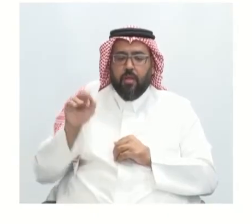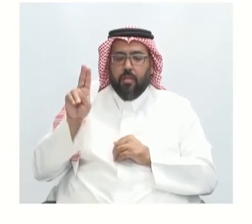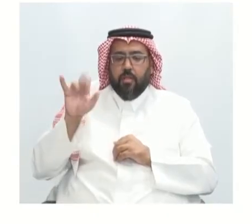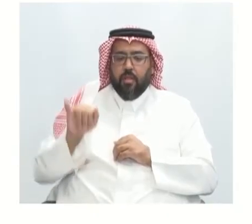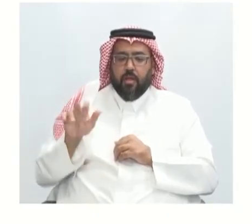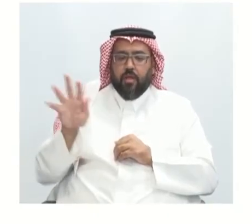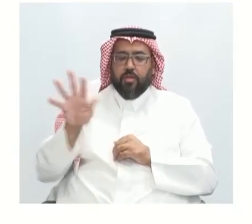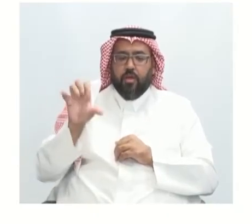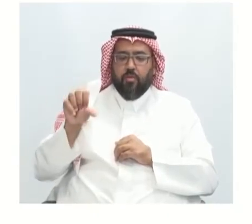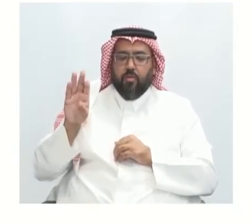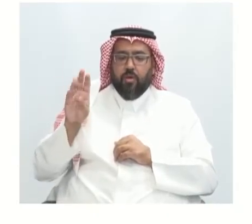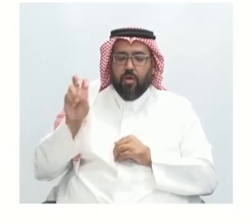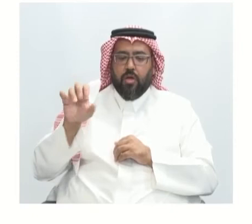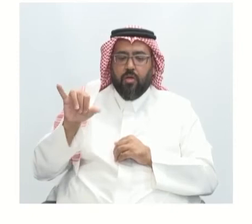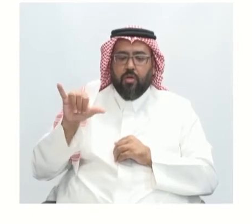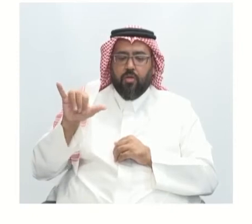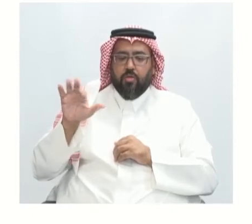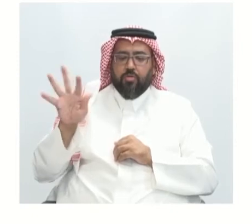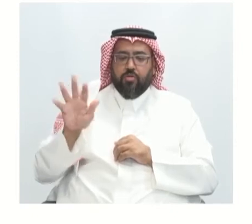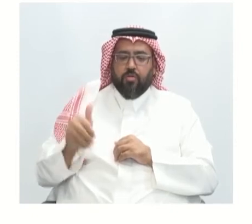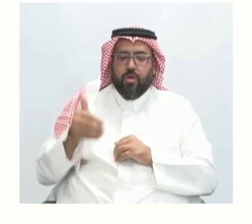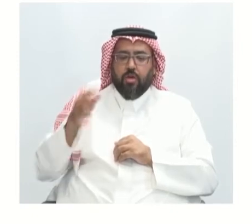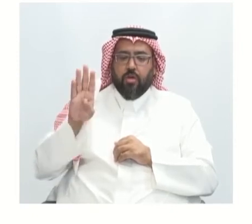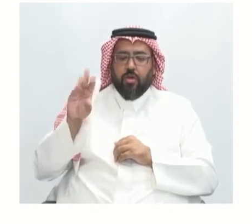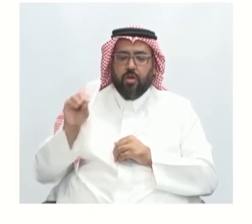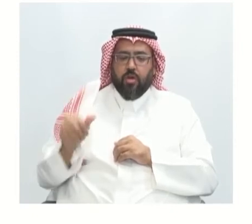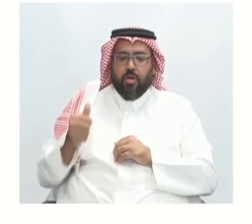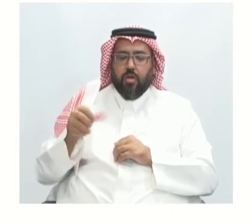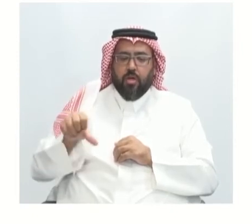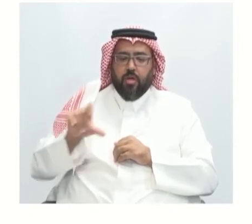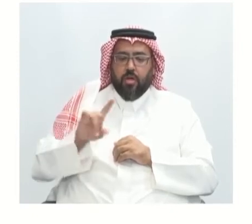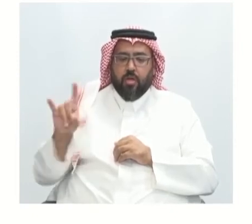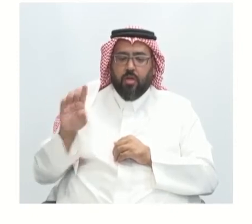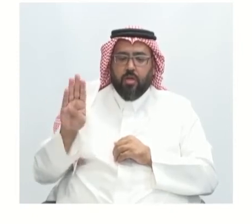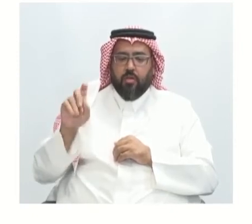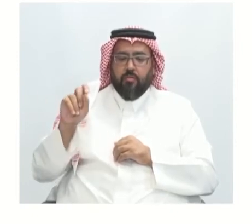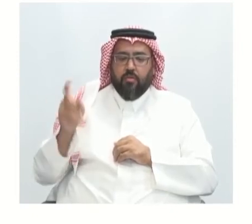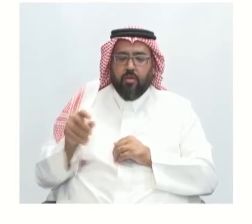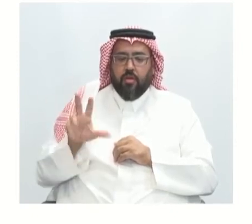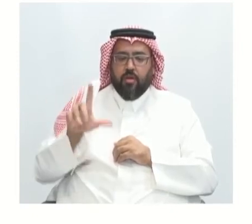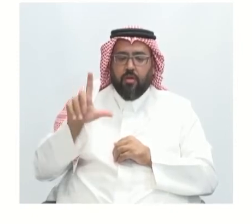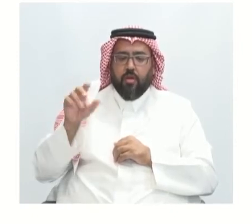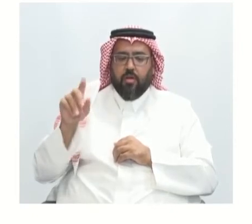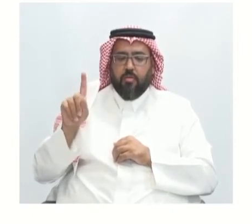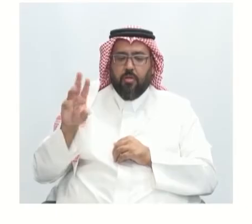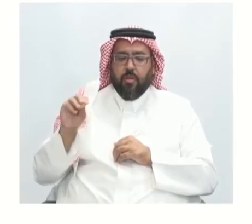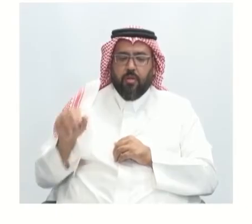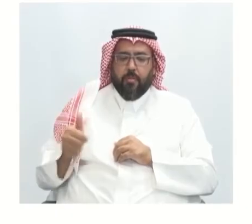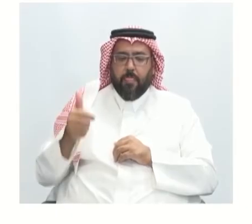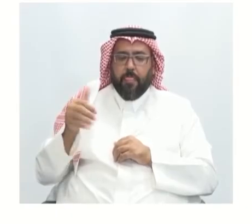حتى الشوكه يشاكها لاحظوا الا كفر الله بها من خطاياه